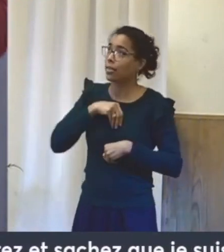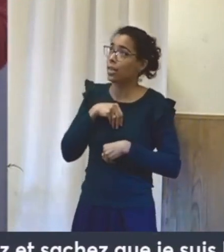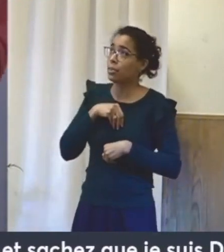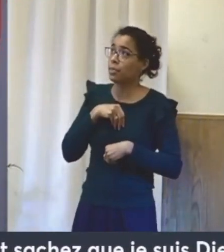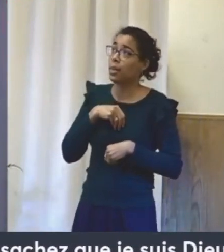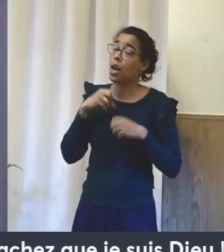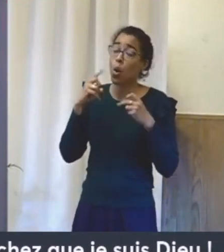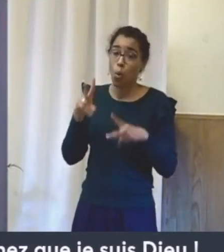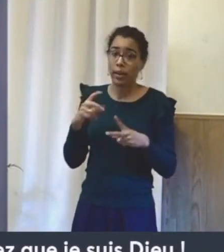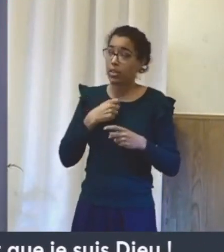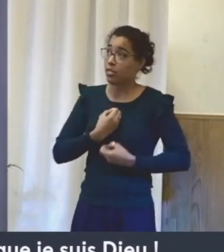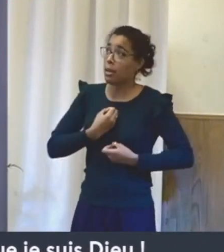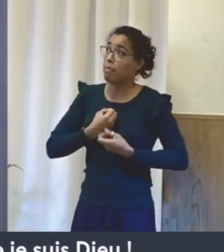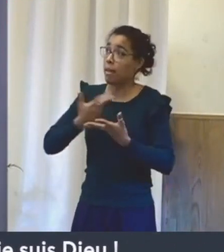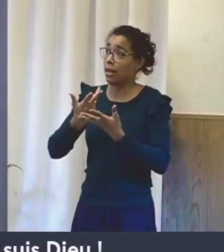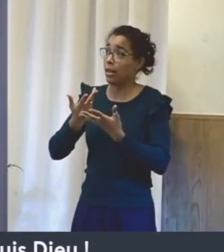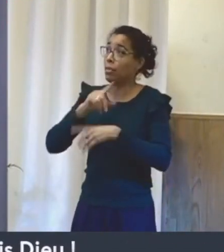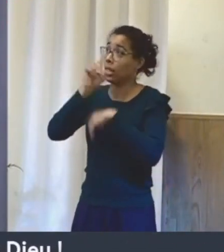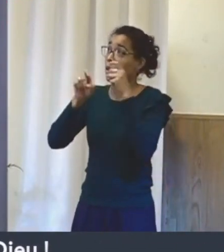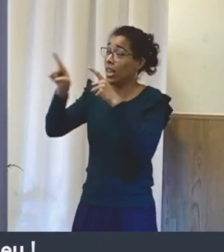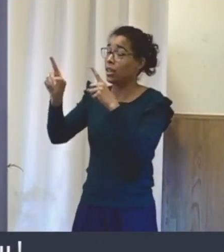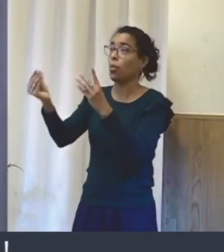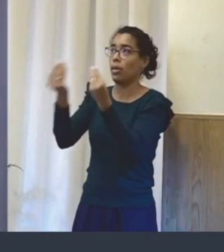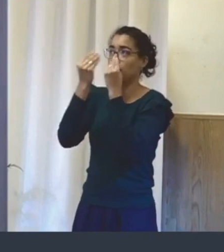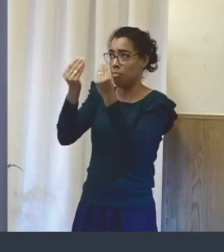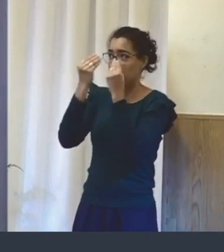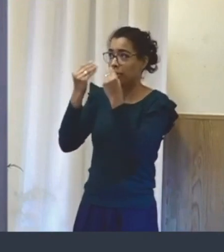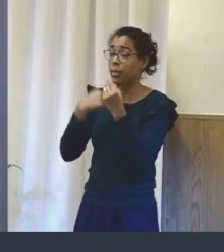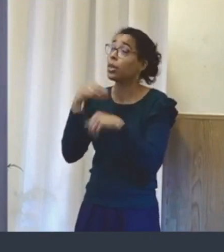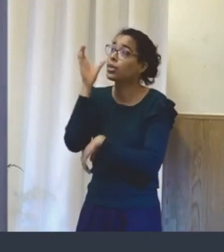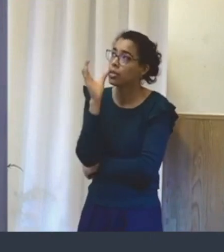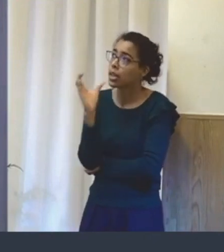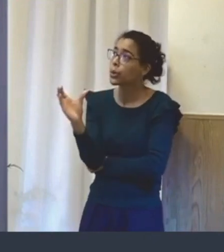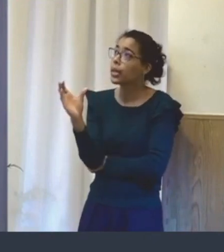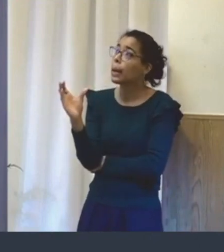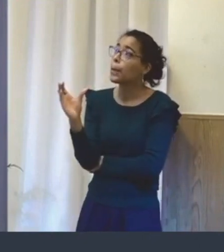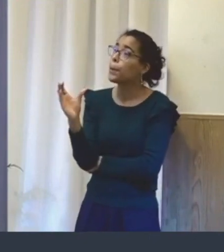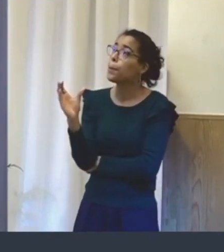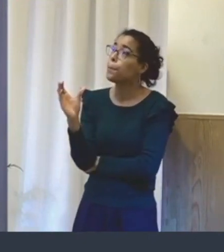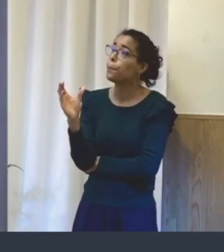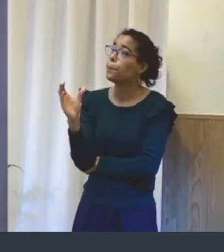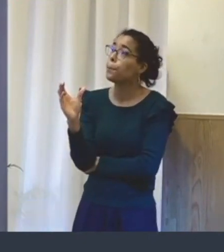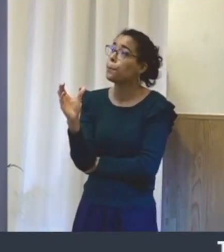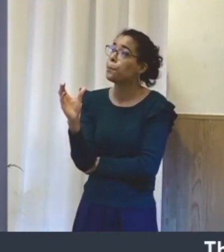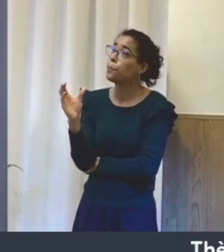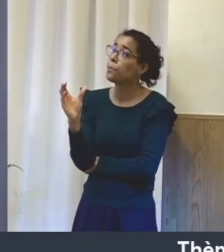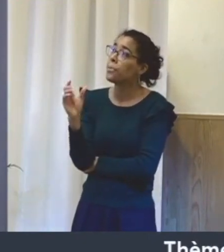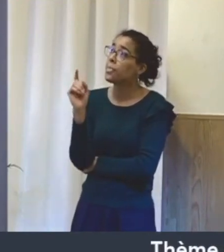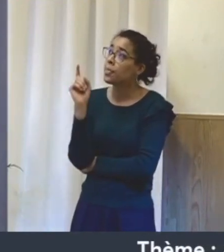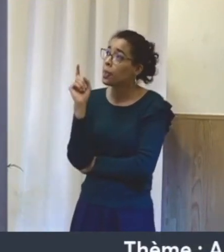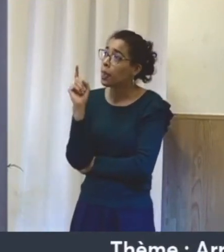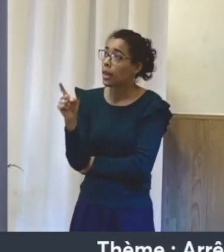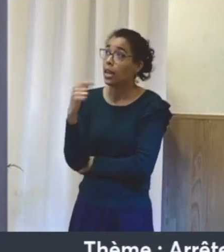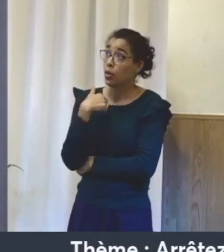Je vais parler et tu vas m'enseigner. Je vais t'écouter et tu vas me